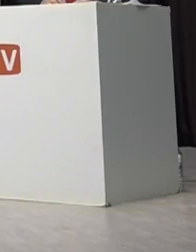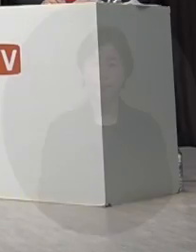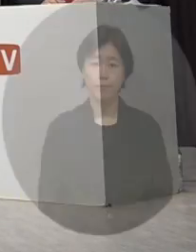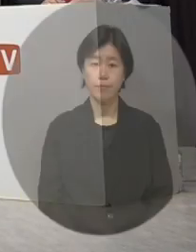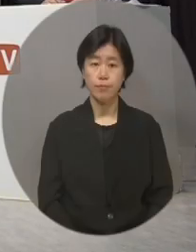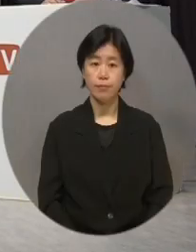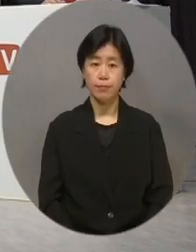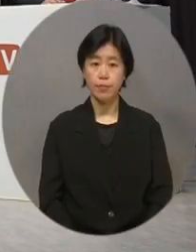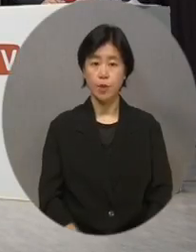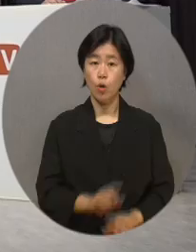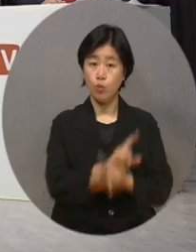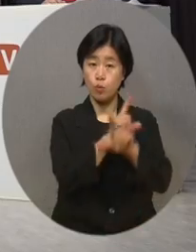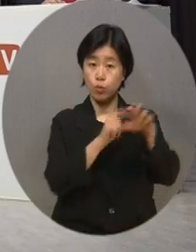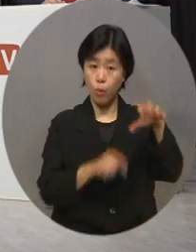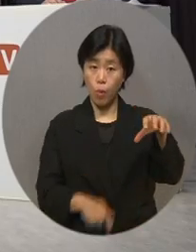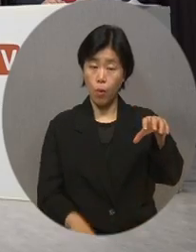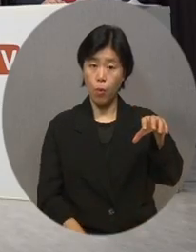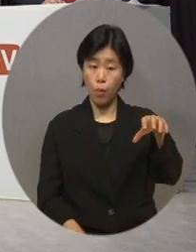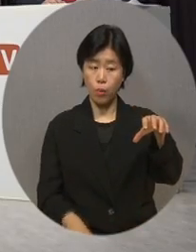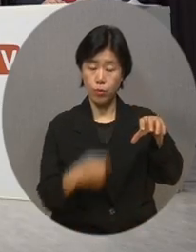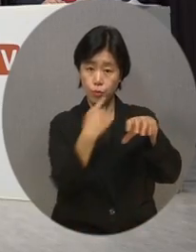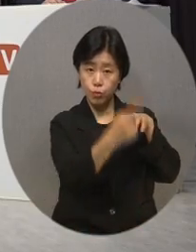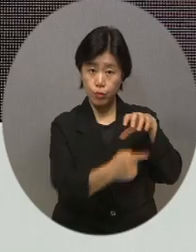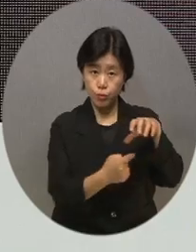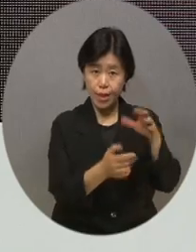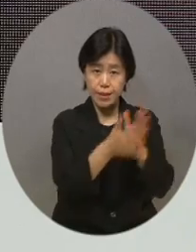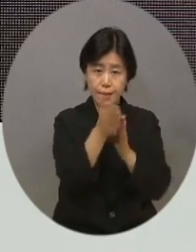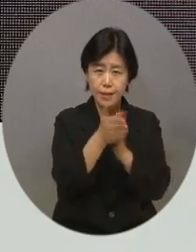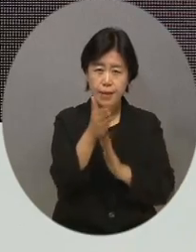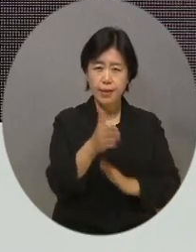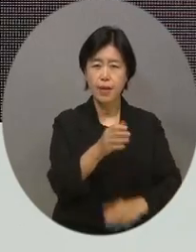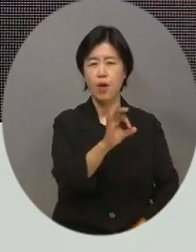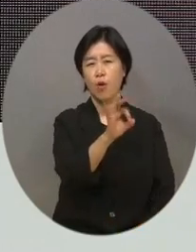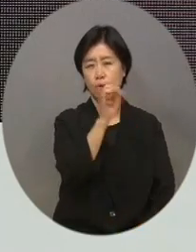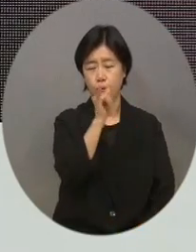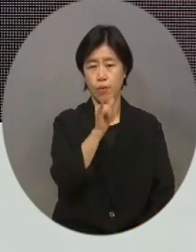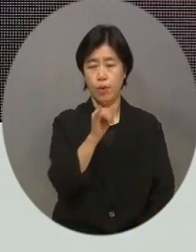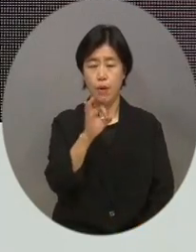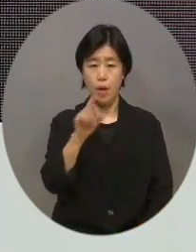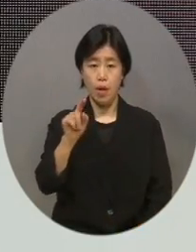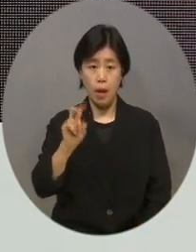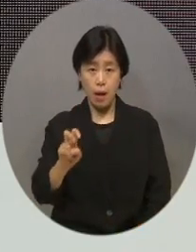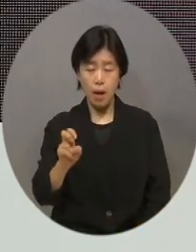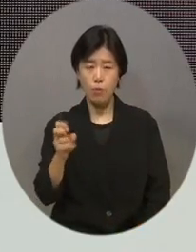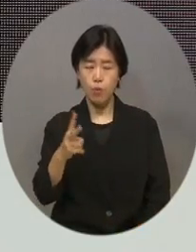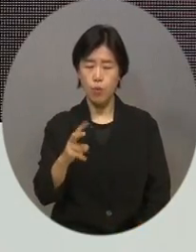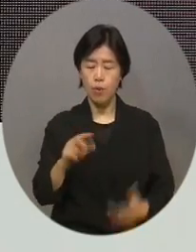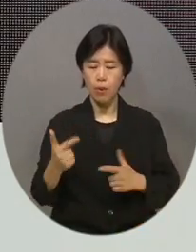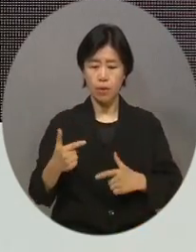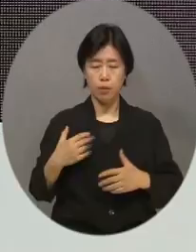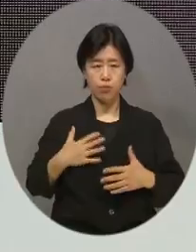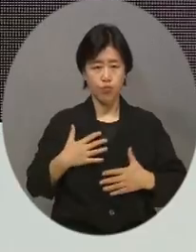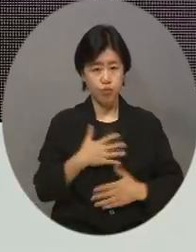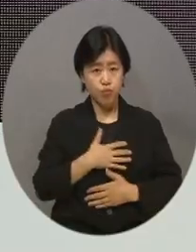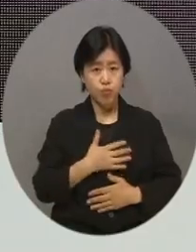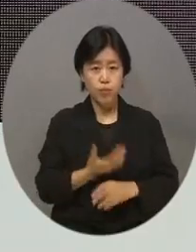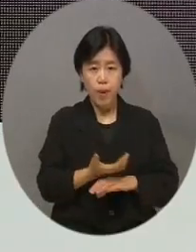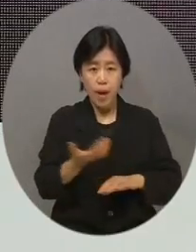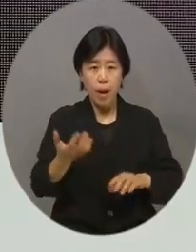경기 북부 지역은 10개 시군으로 이루어져 있습니다. 특히 암이나 이식수술 등 난이도가